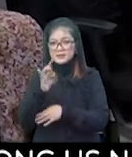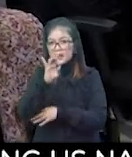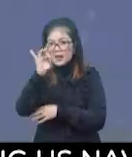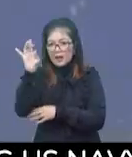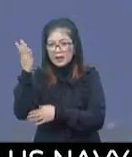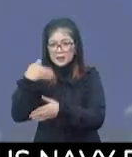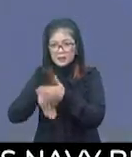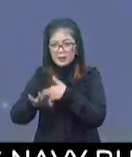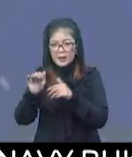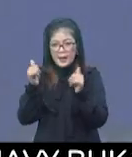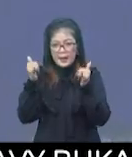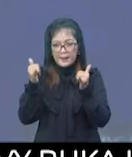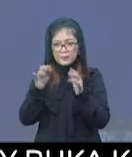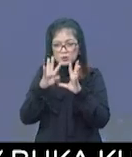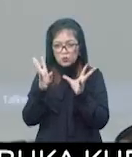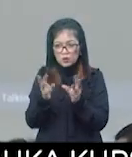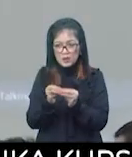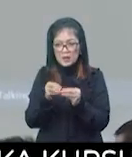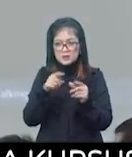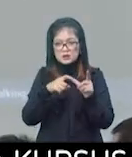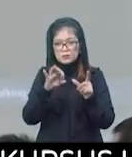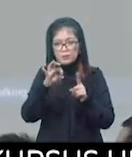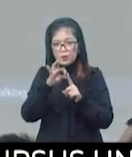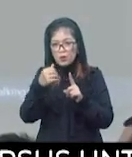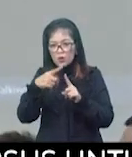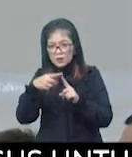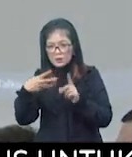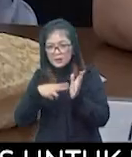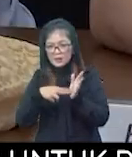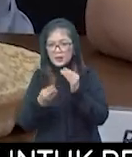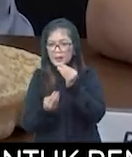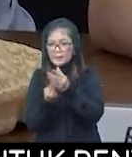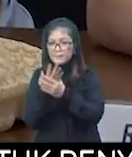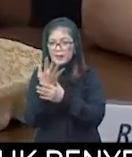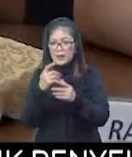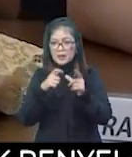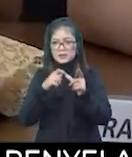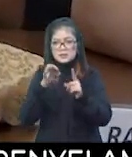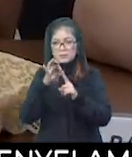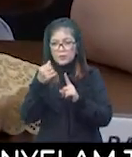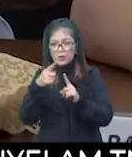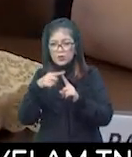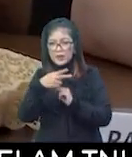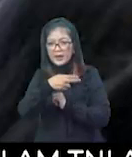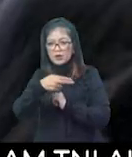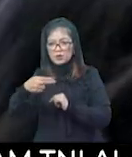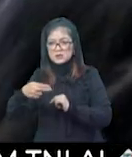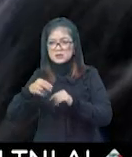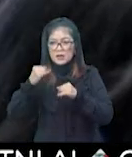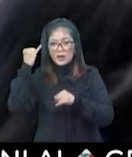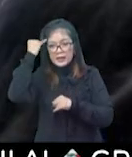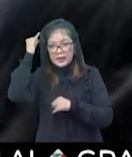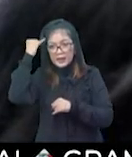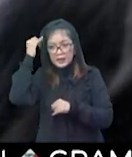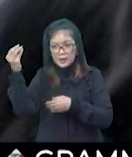workshop, eSports Star Indonesia dapat mengembangkan ekosistem eSport di tanah air, sekaligus masukan dan ide dalam mengembangkan games karya